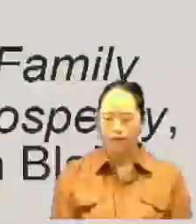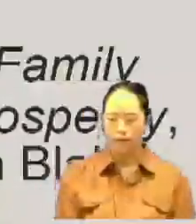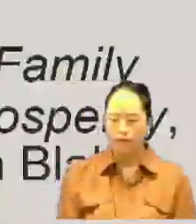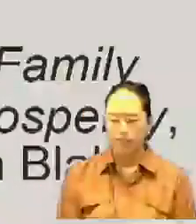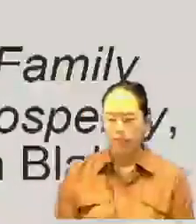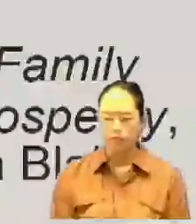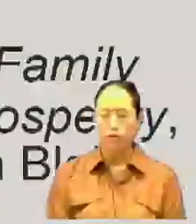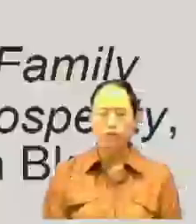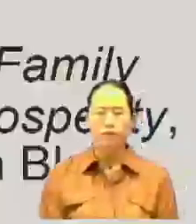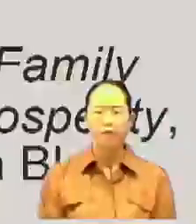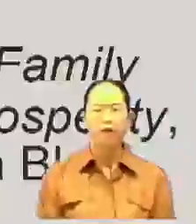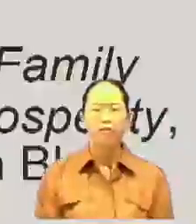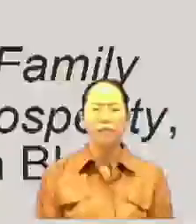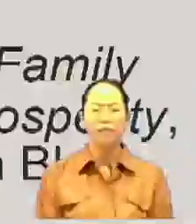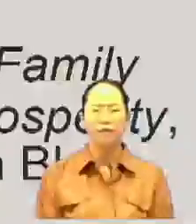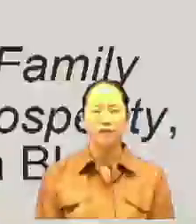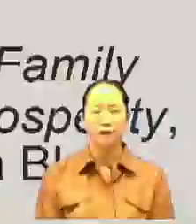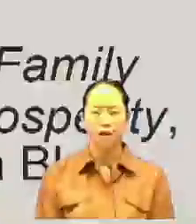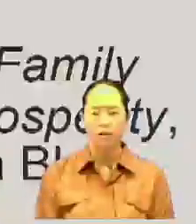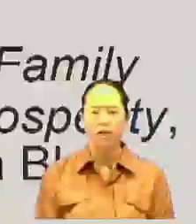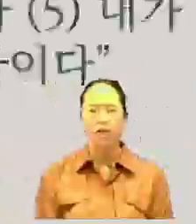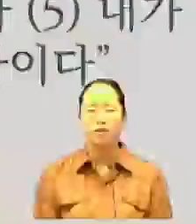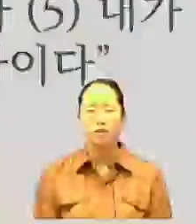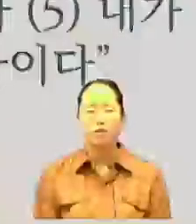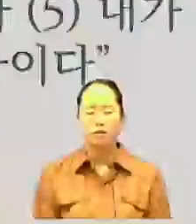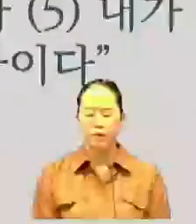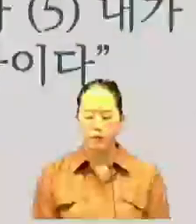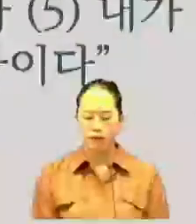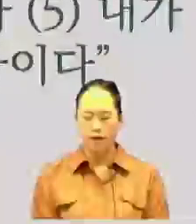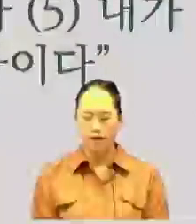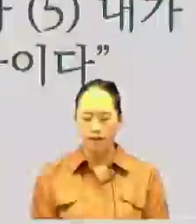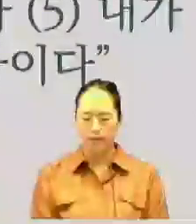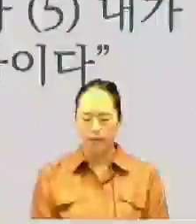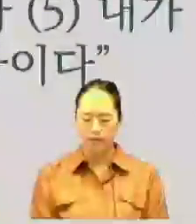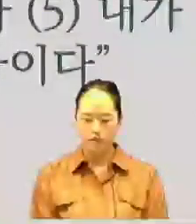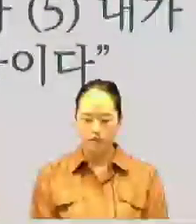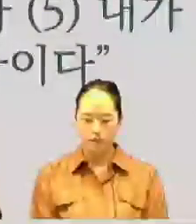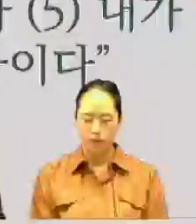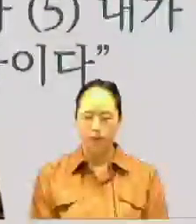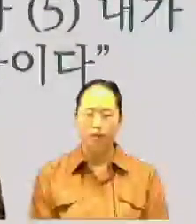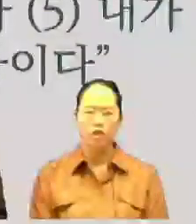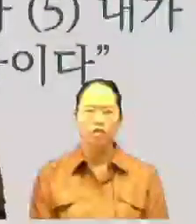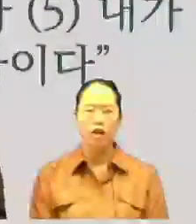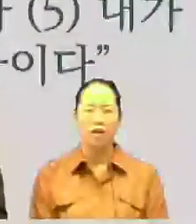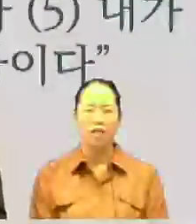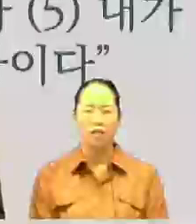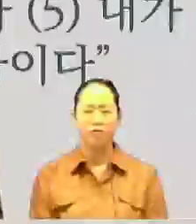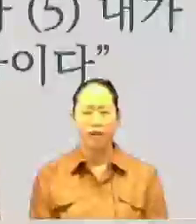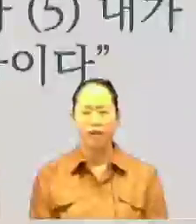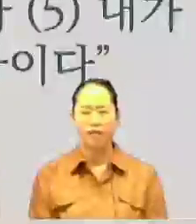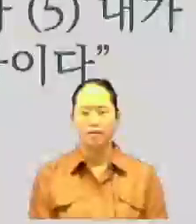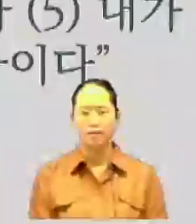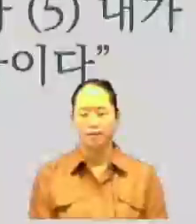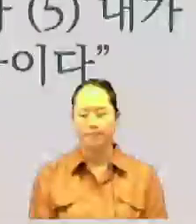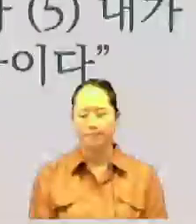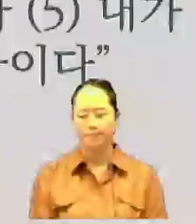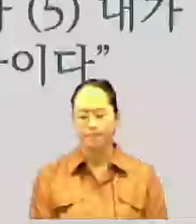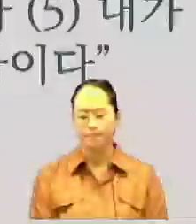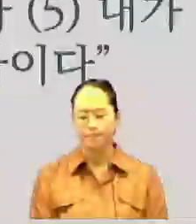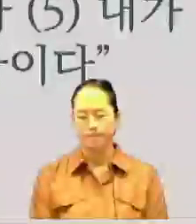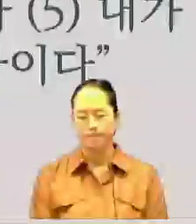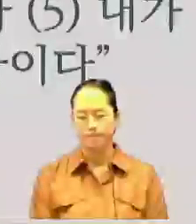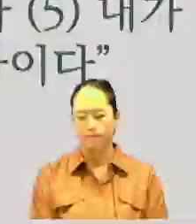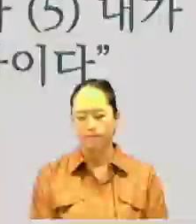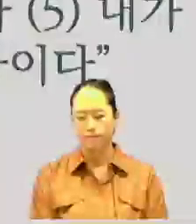然后听了这个三个全部神的这个辩论之后呢，神呢约伯呢最终